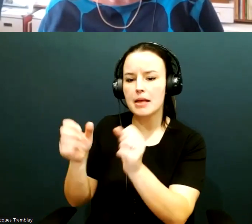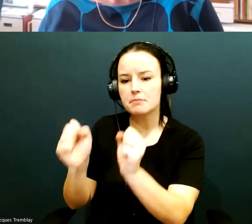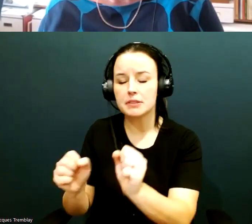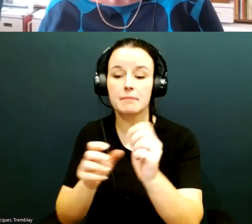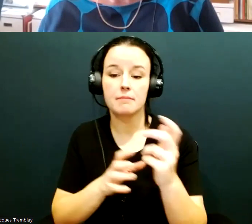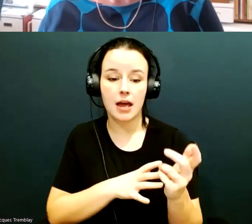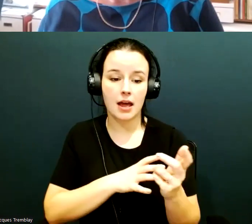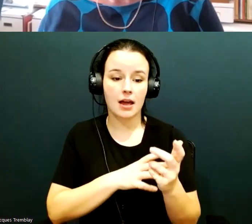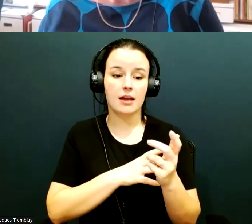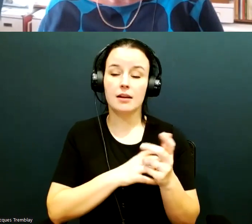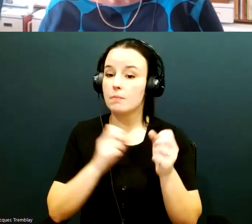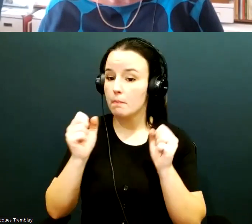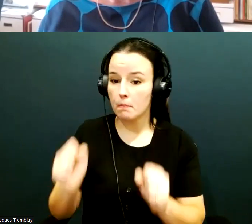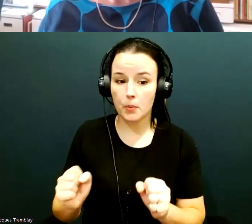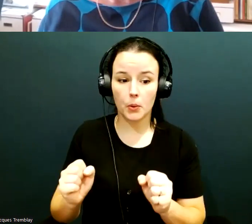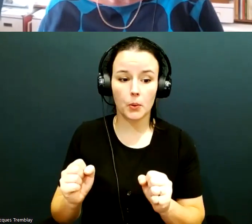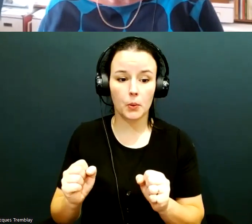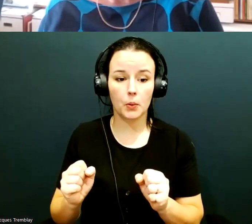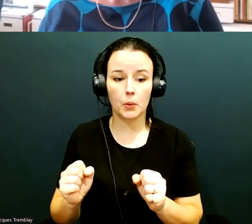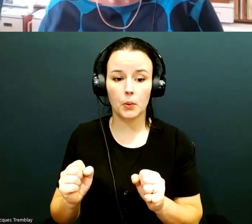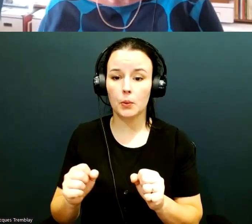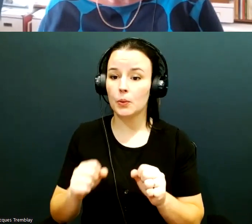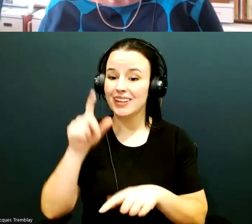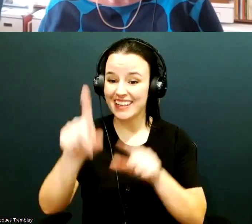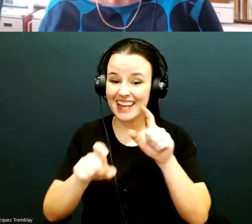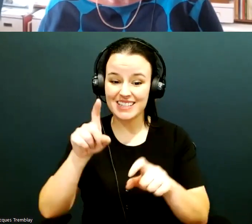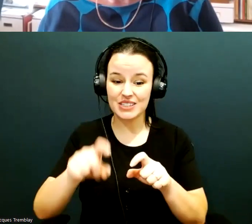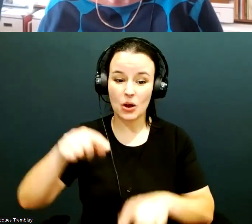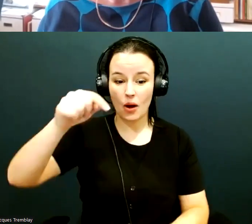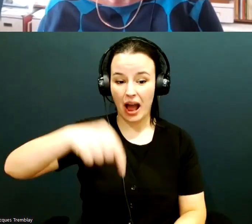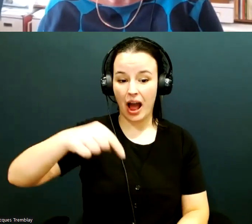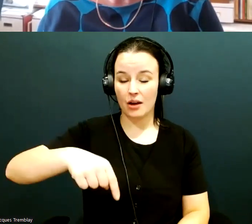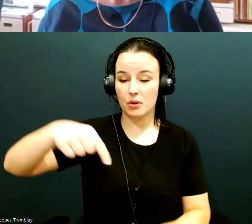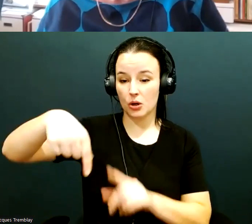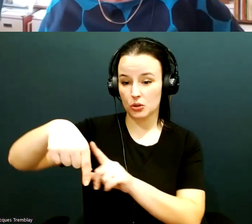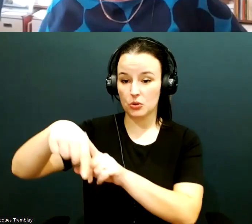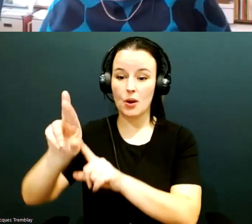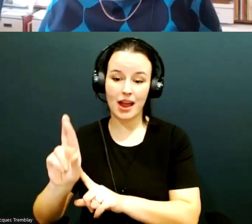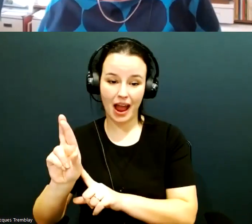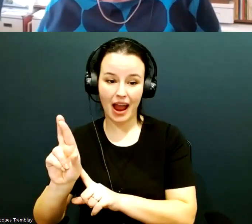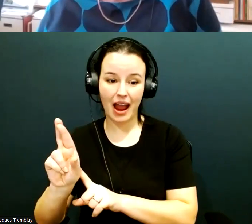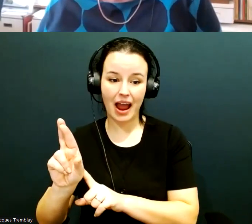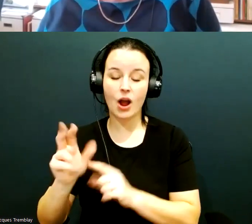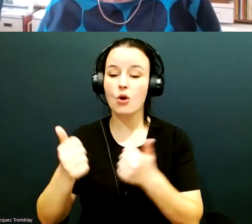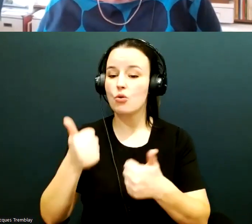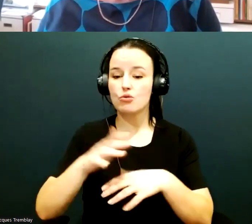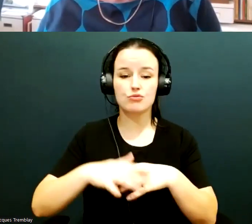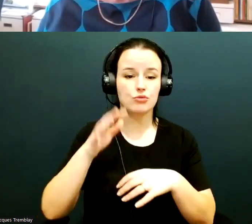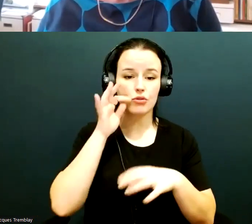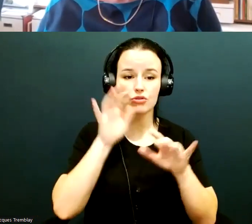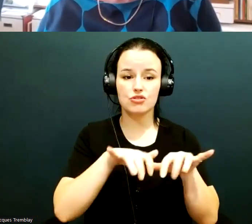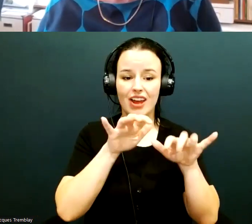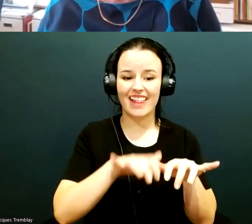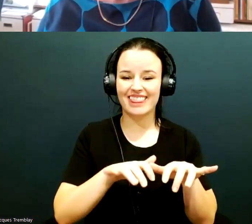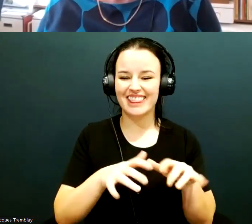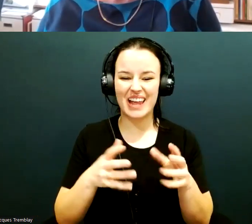donc on va rappeler à tout le monde que vous pouvez encore rentrer vos questions dans la boîte Q&A ou si vous voulez dans la boîte de clavardage. On n'est pas